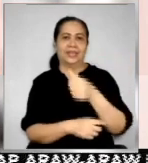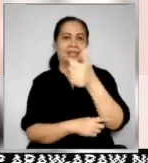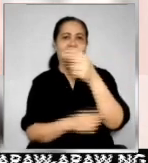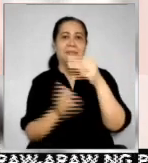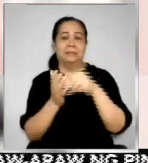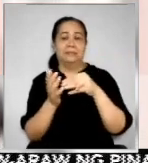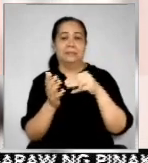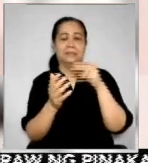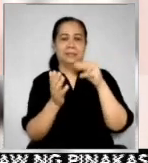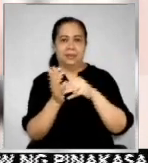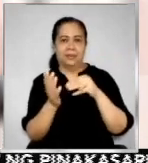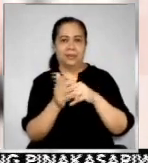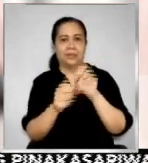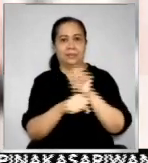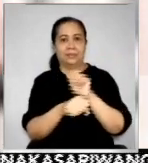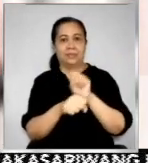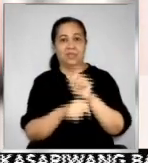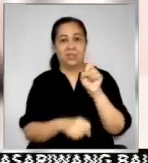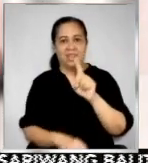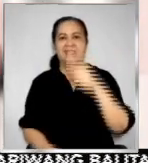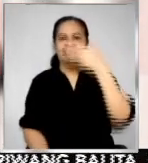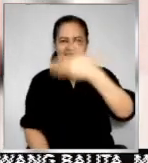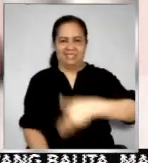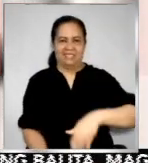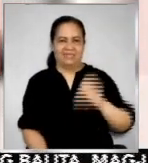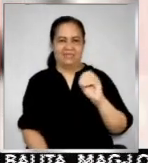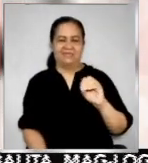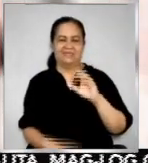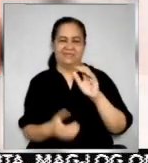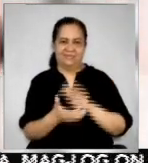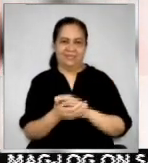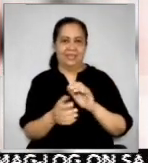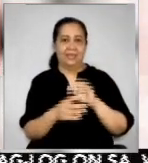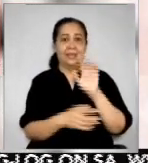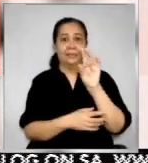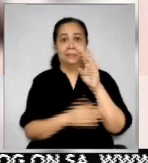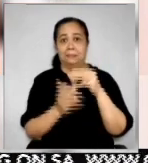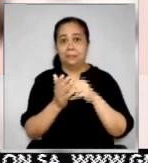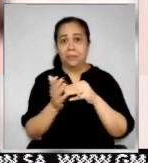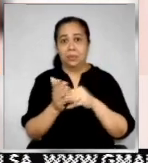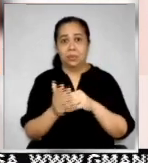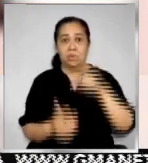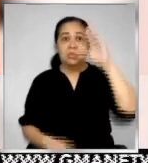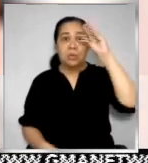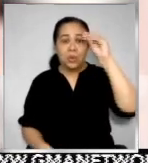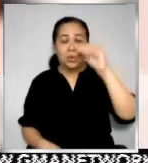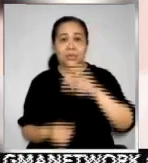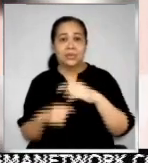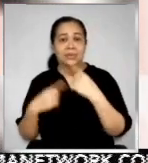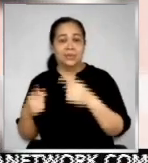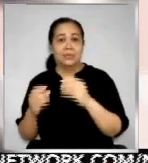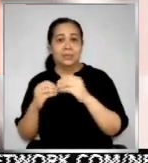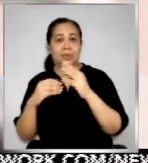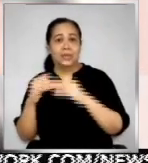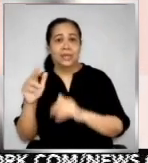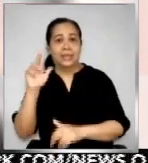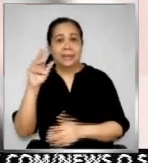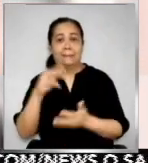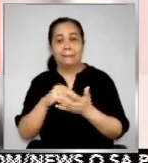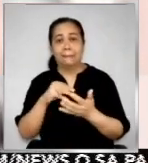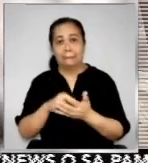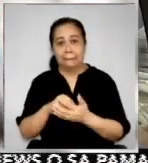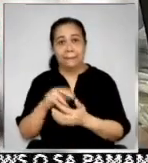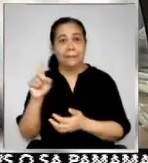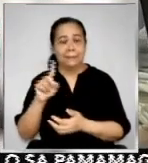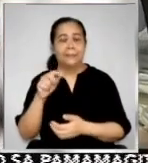sa Pilipinas ay single. Halos 7 milyon dito, mga lalaki, habang mahigit 3 milyon ang mga